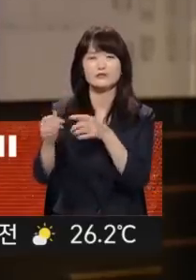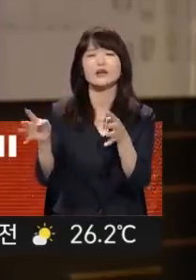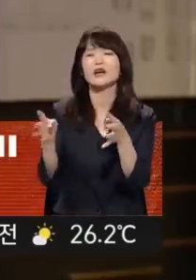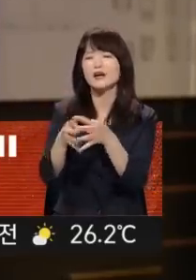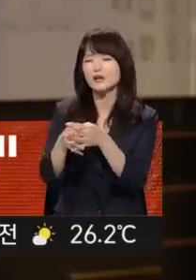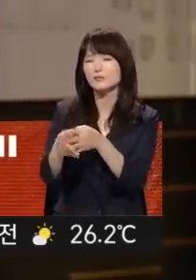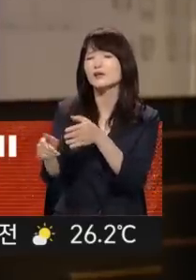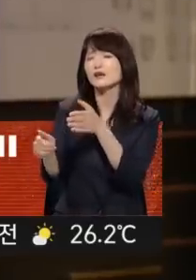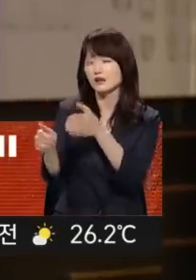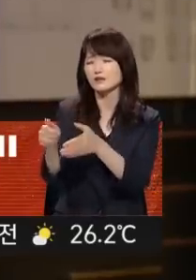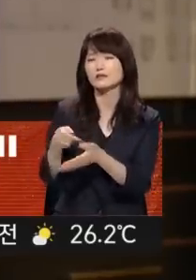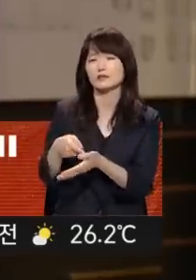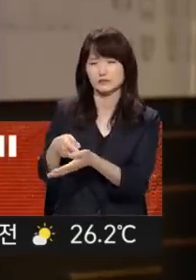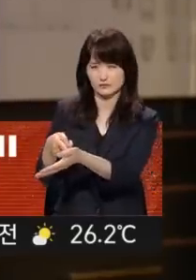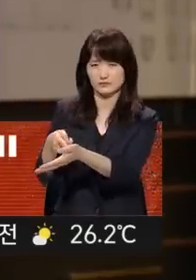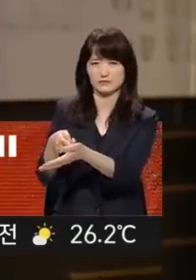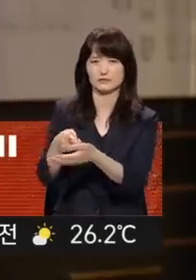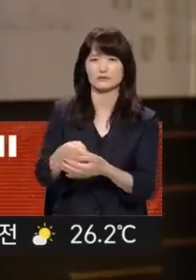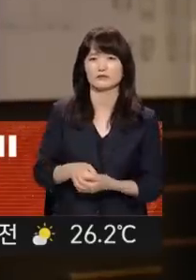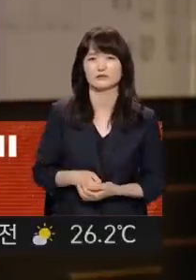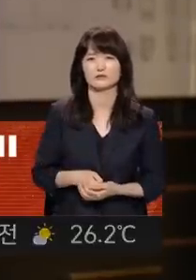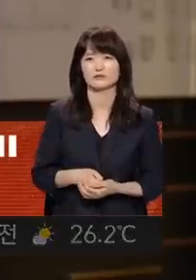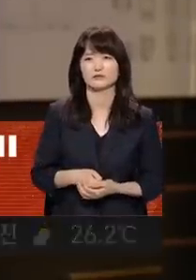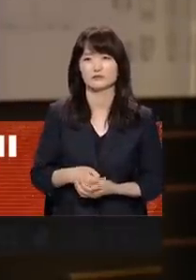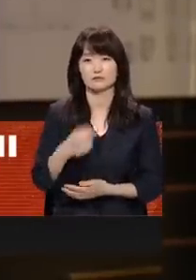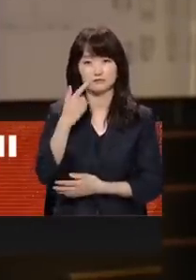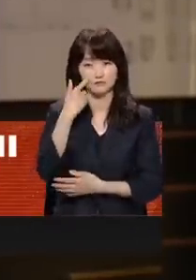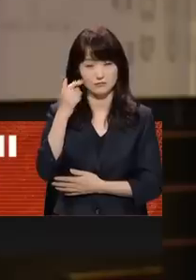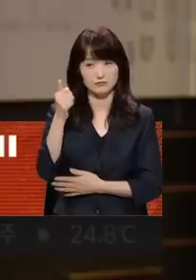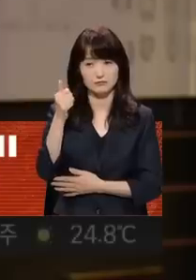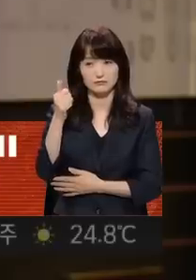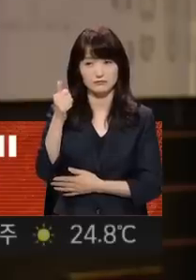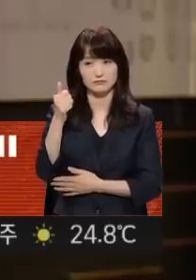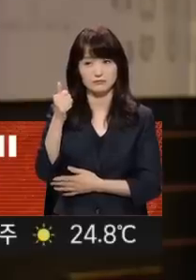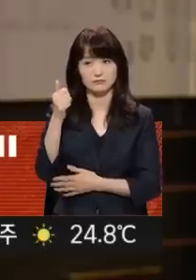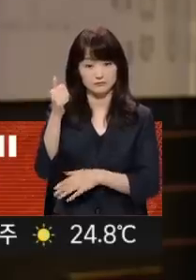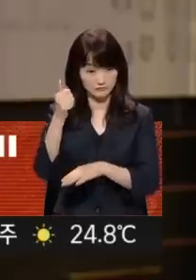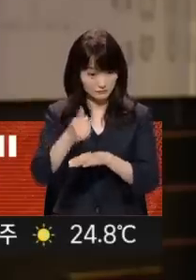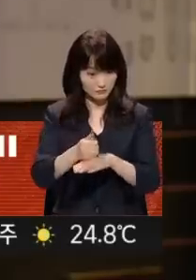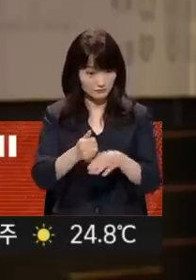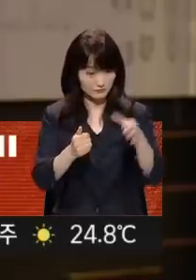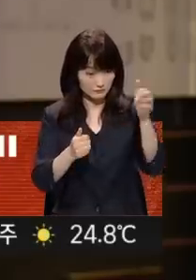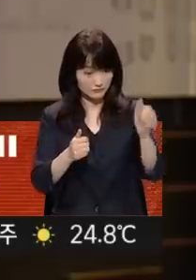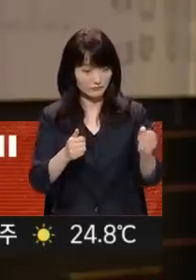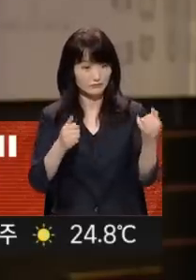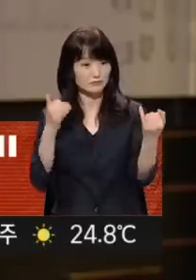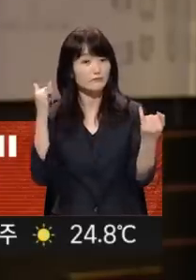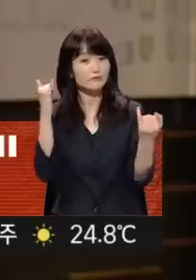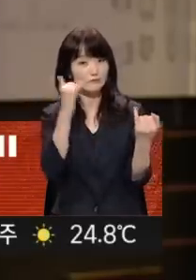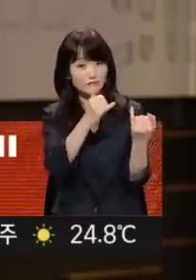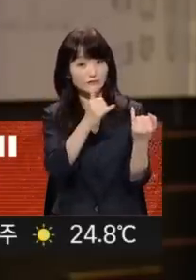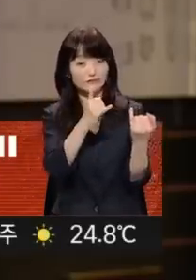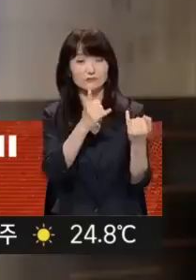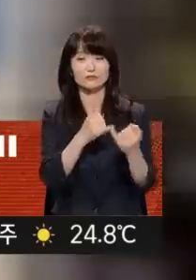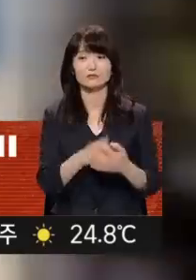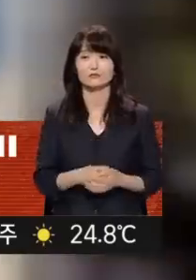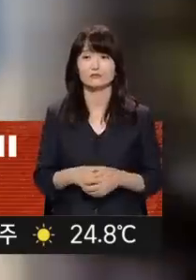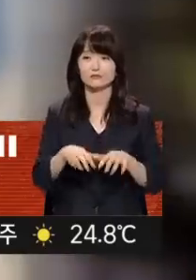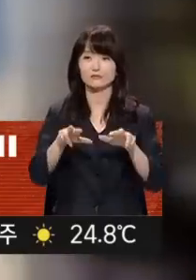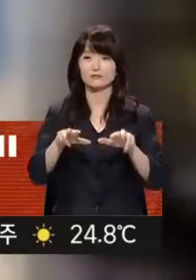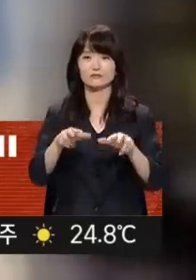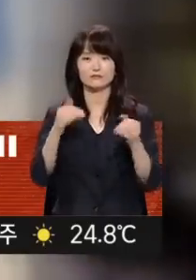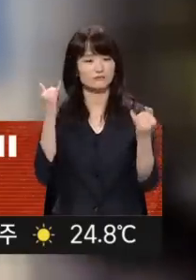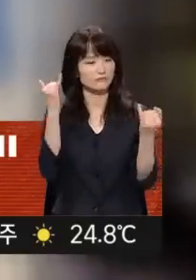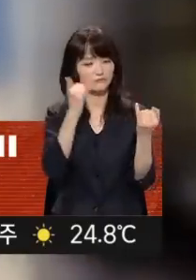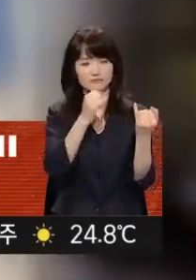합의하세요 이렇게 제안을 하고 그러니까이 아버지가 나중에 점주한테 전화할게요 지금 뭐 연락은